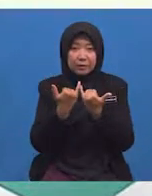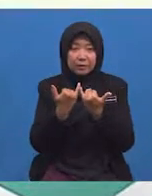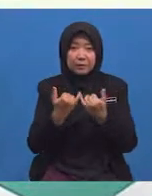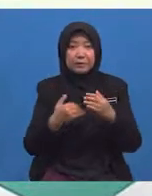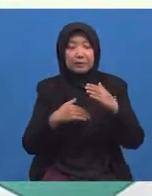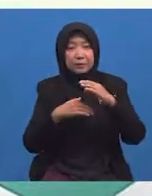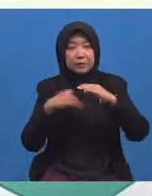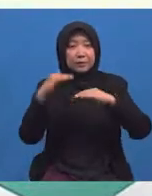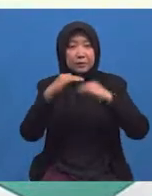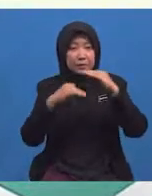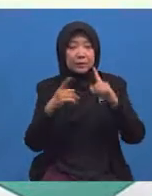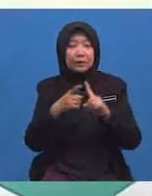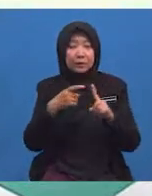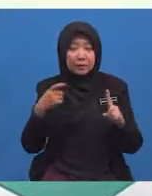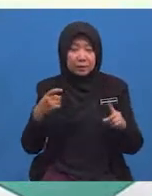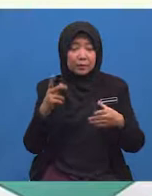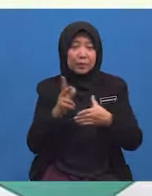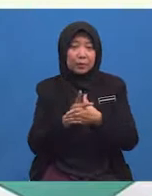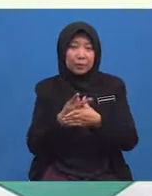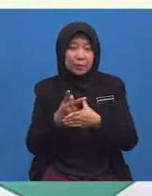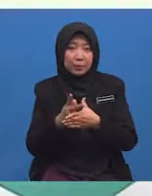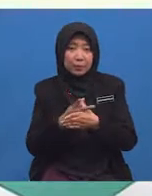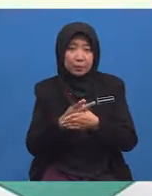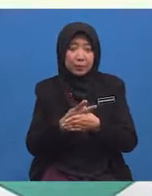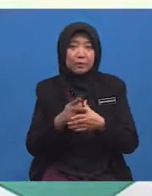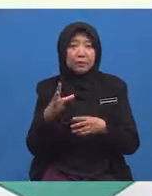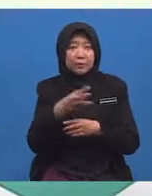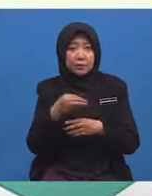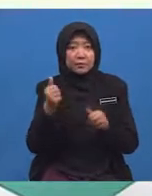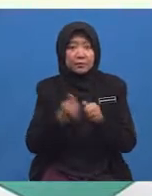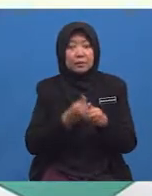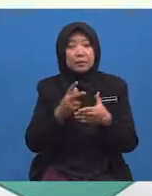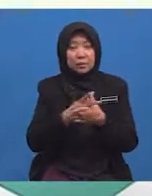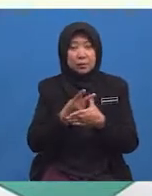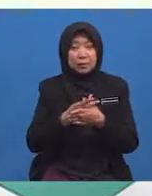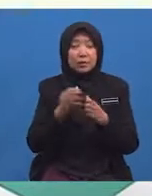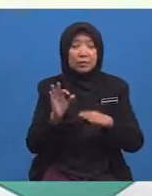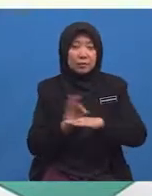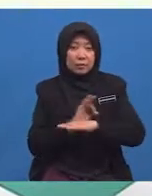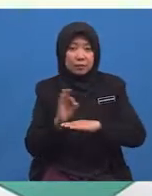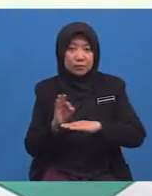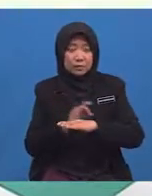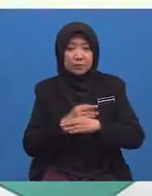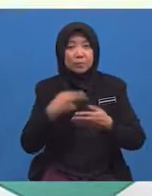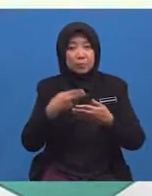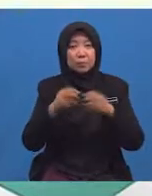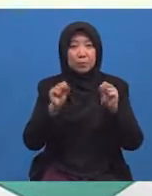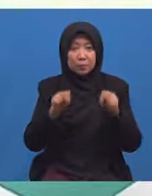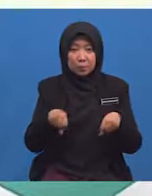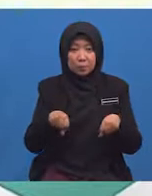daripada beberapa komponen dan setiap komponen itu berfungsi sehingga